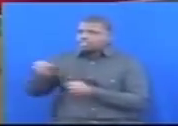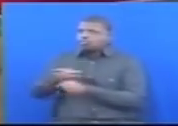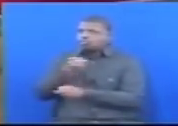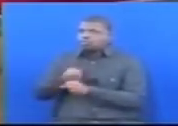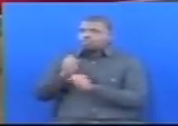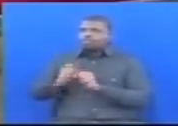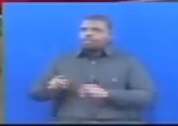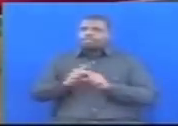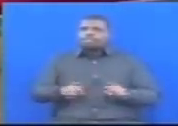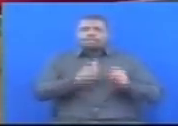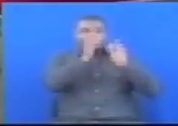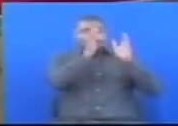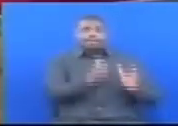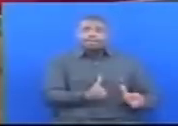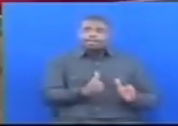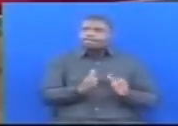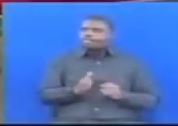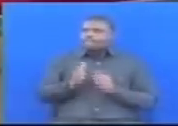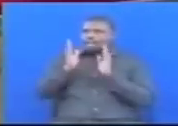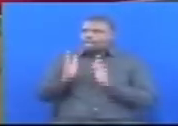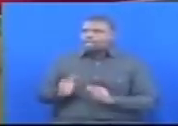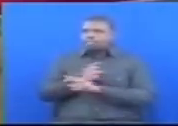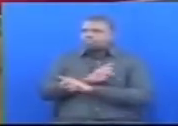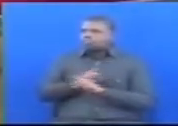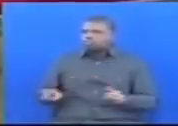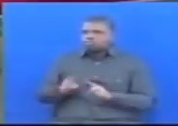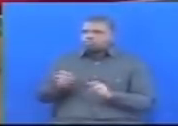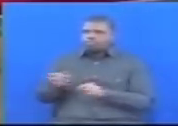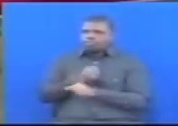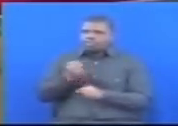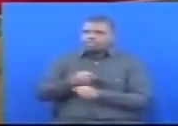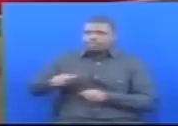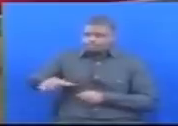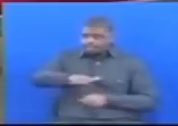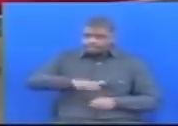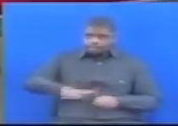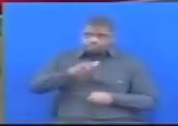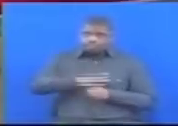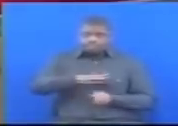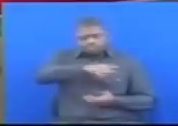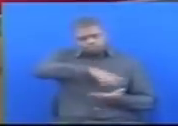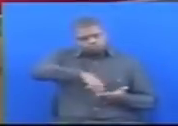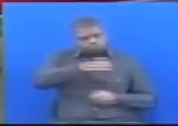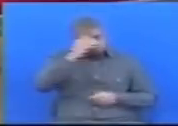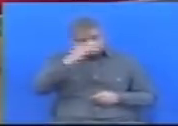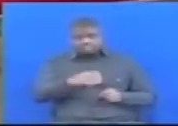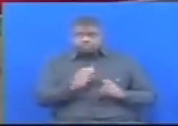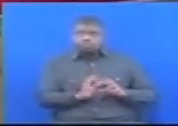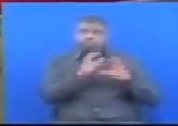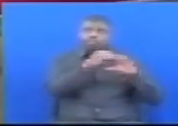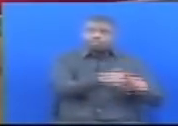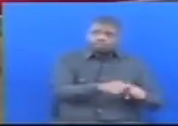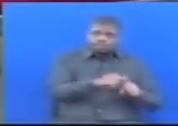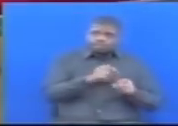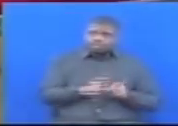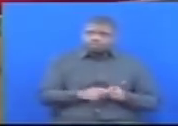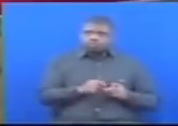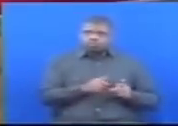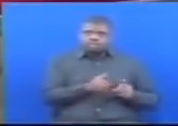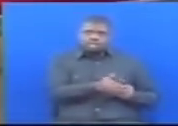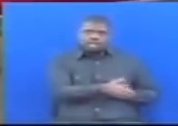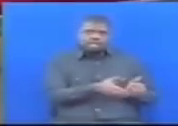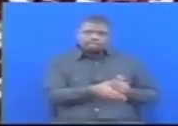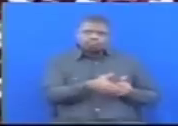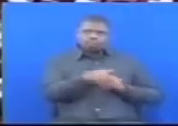za kibinadamu zisizo rasmi, imepelekea maeneo mengi ya vituo vya polisi kuingiliwa na kusogeleana na makazi ya